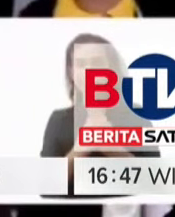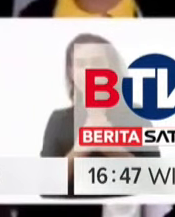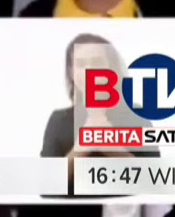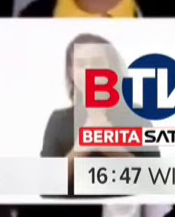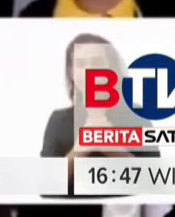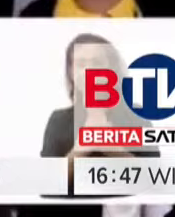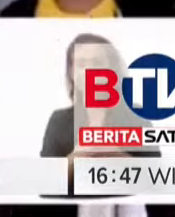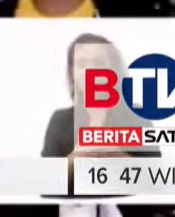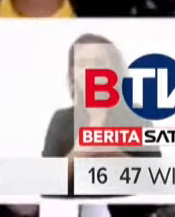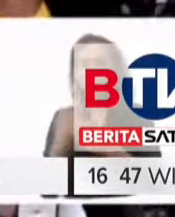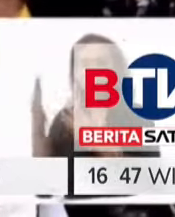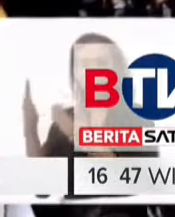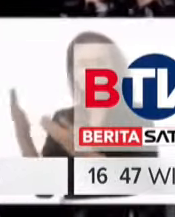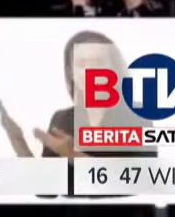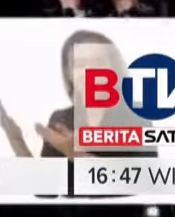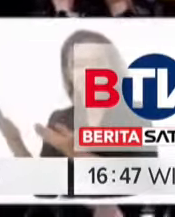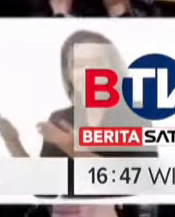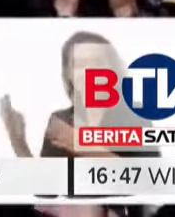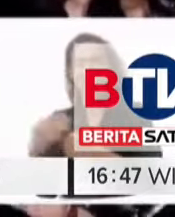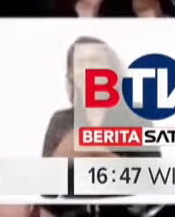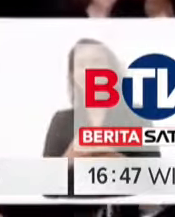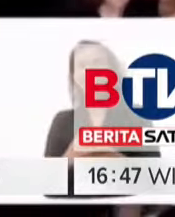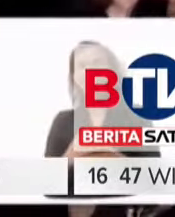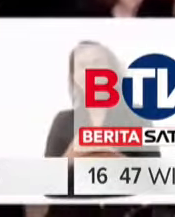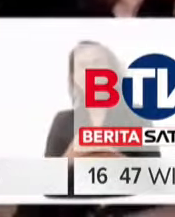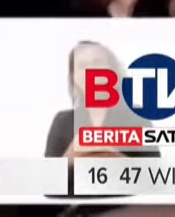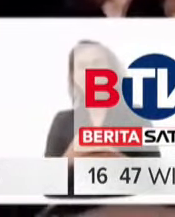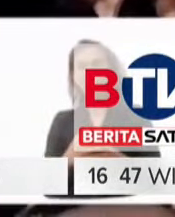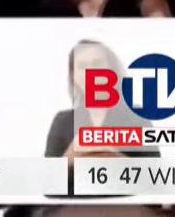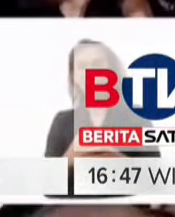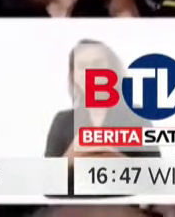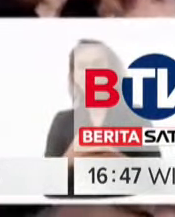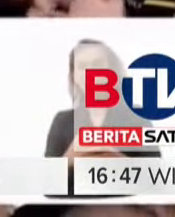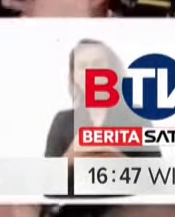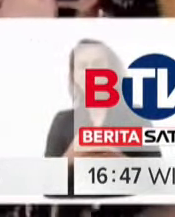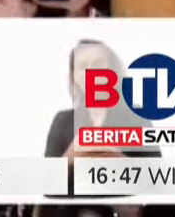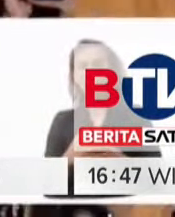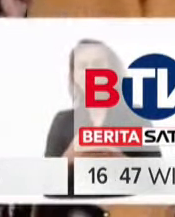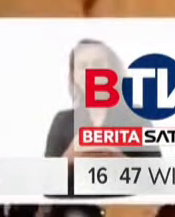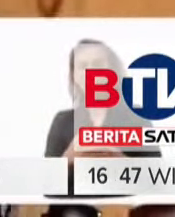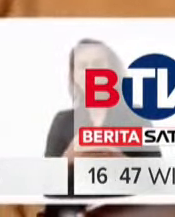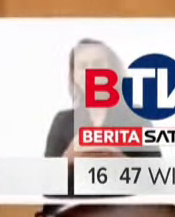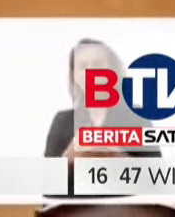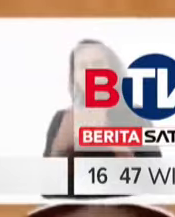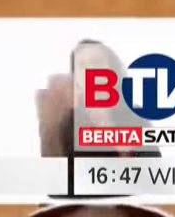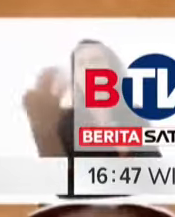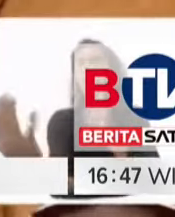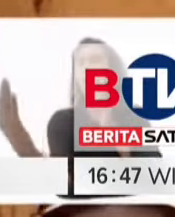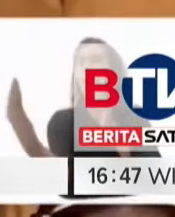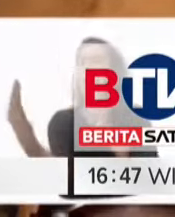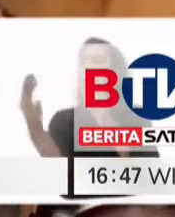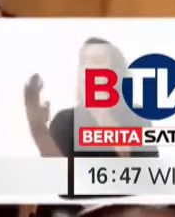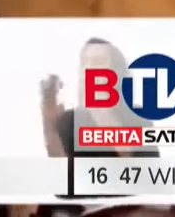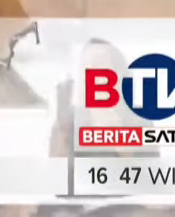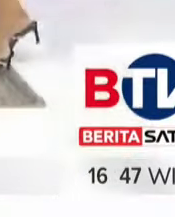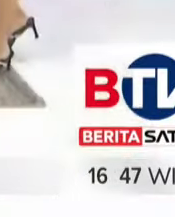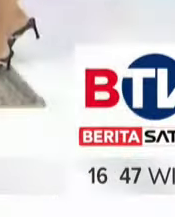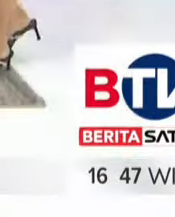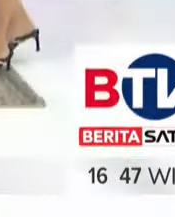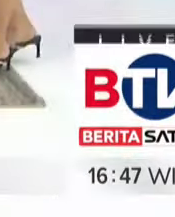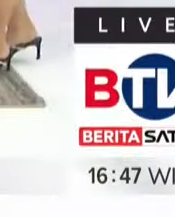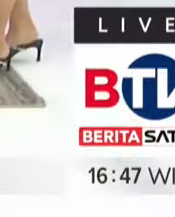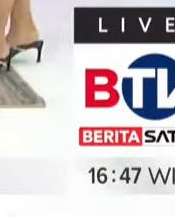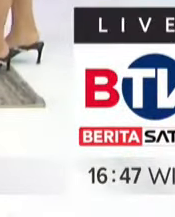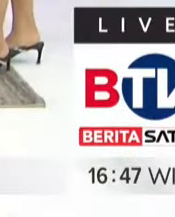masyarakat ini enggak ada yang benar satu pun tapiti yang paling atas ya yang lumayan Le berakal bekerja dengan gagasan orang